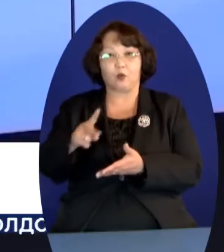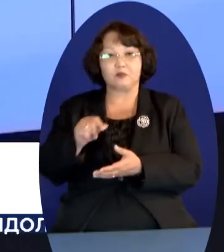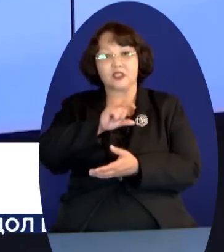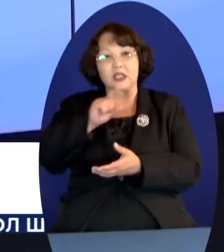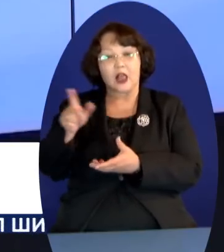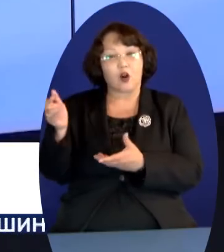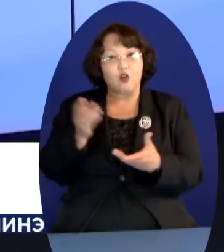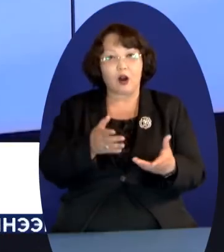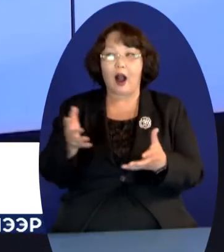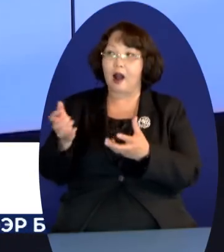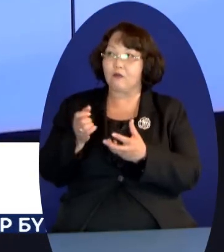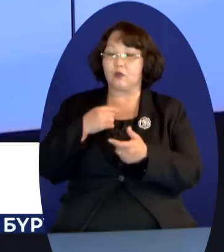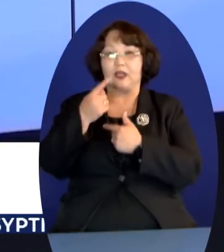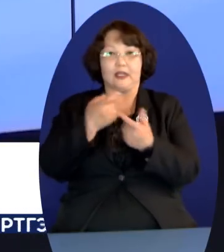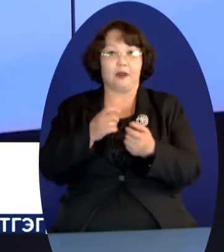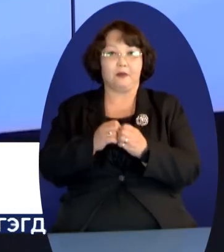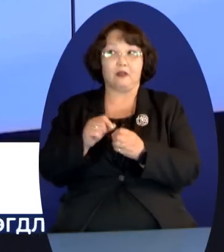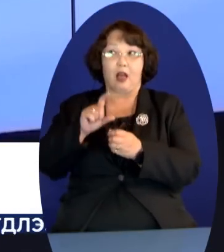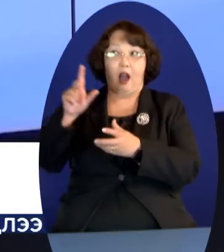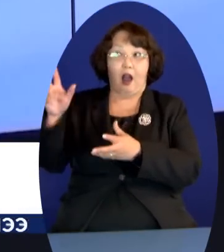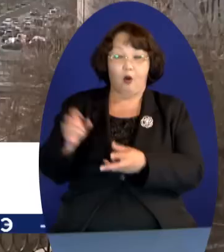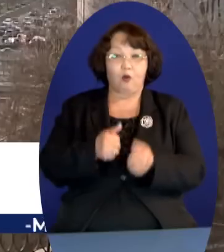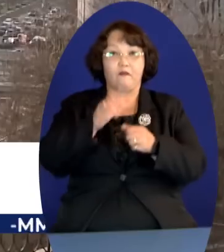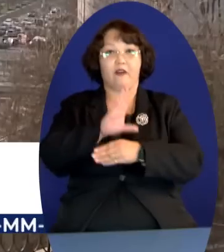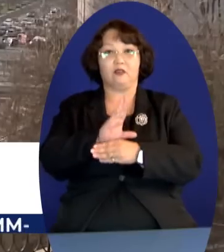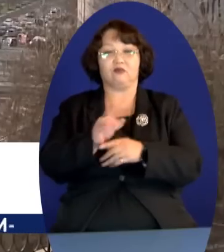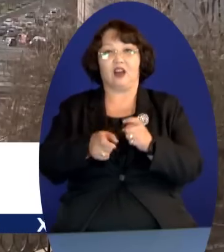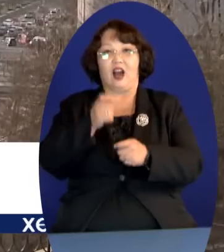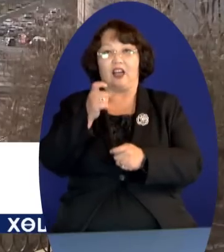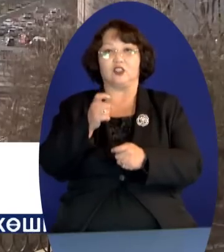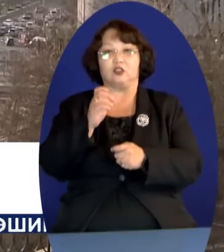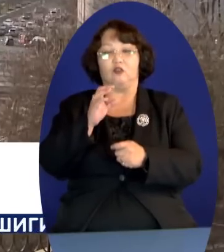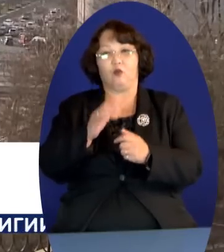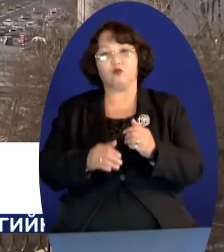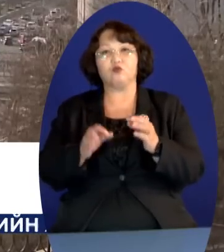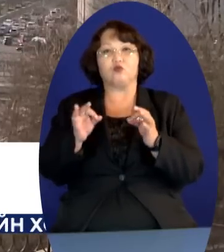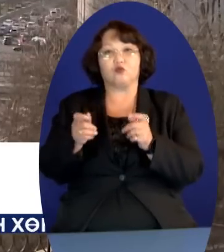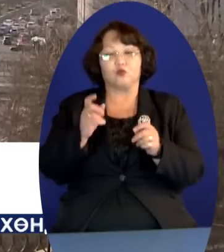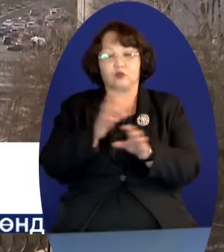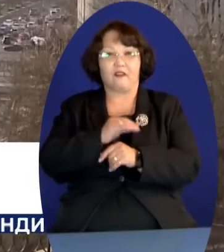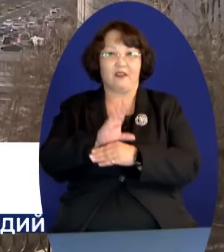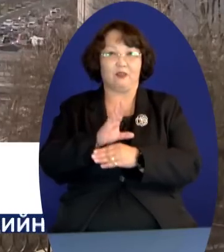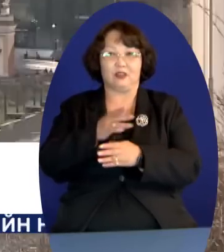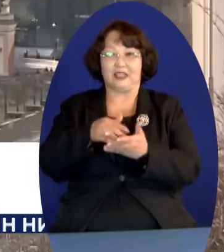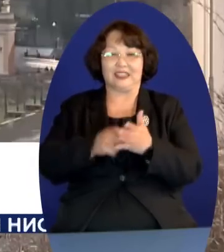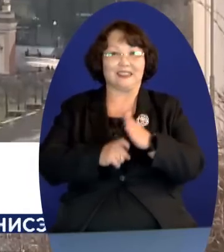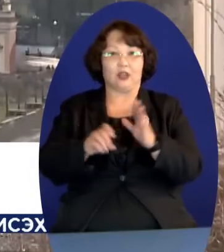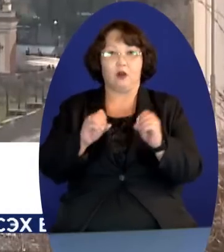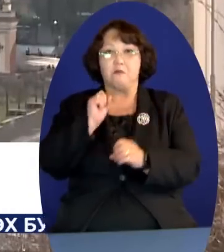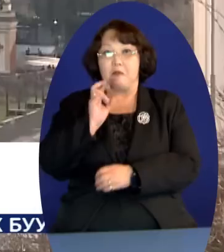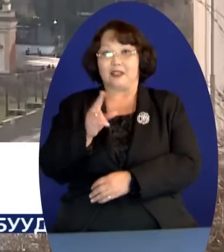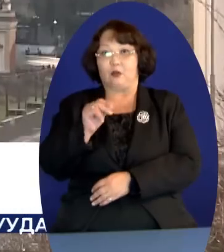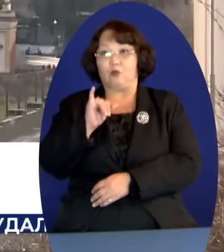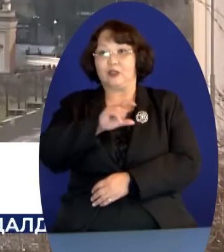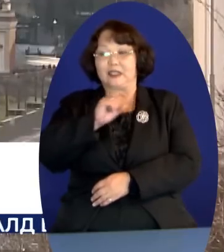байна. Хэрвээ энэ тусламжийн зээлийг авч чадвал валютын ханшийг уян хатан болгох, валютын арилжааг хязгаарлахгүй болох, банкны чанаргүй